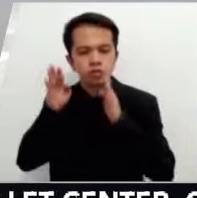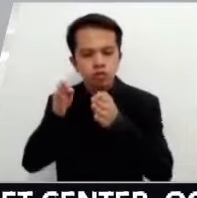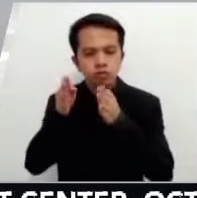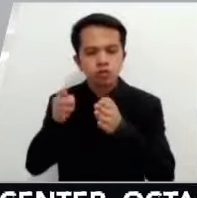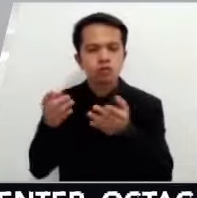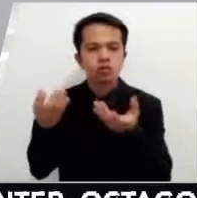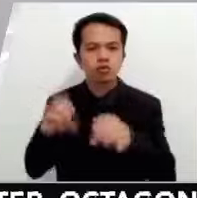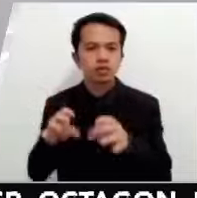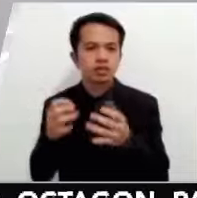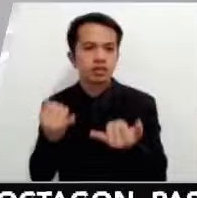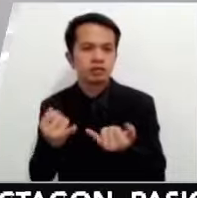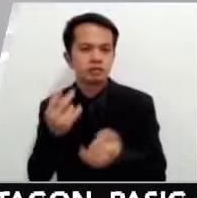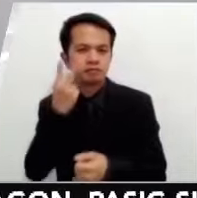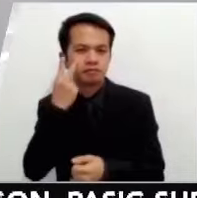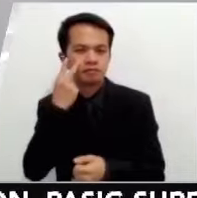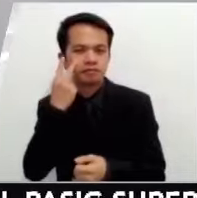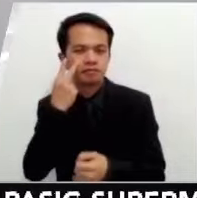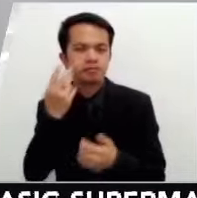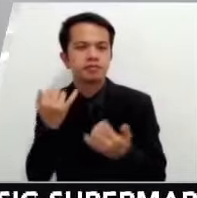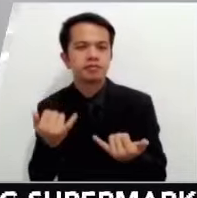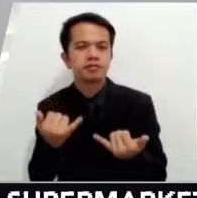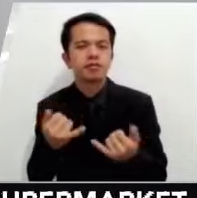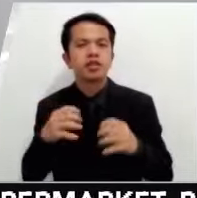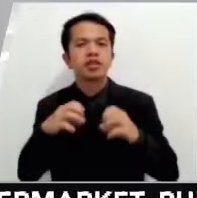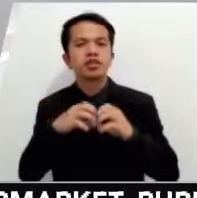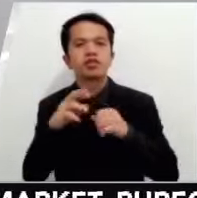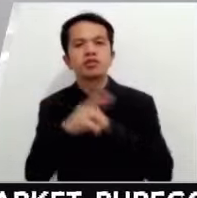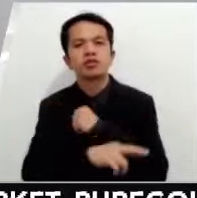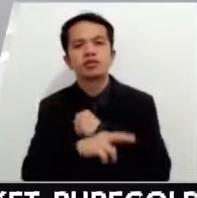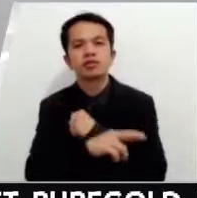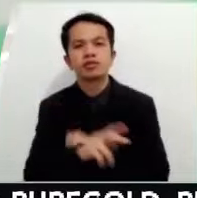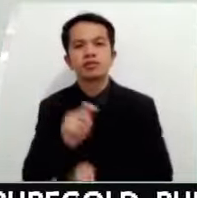balita hatid ni Efren Mamak ng GMA Regional TV.